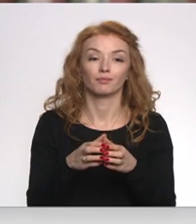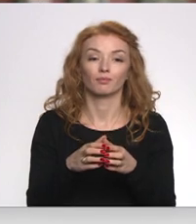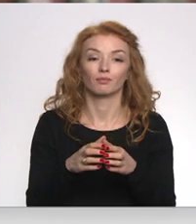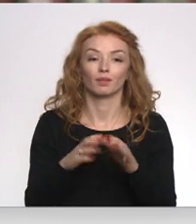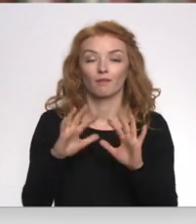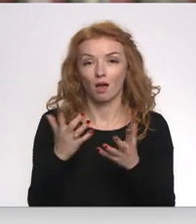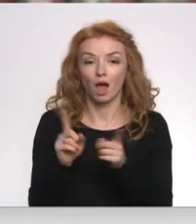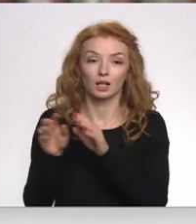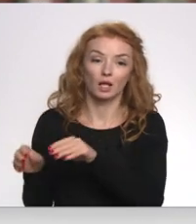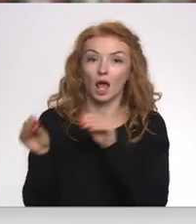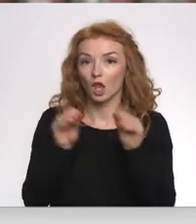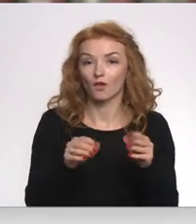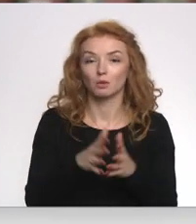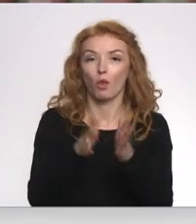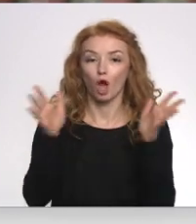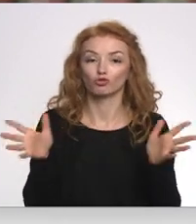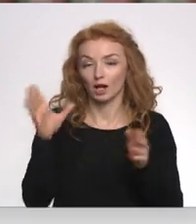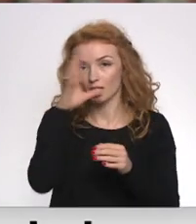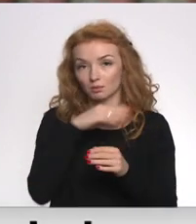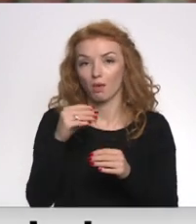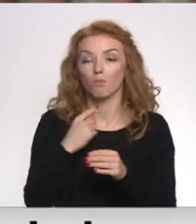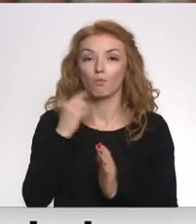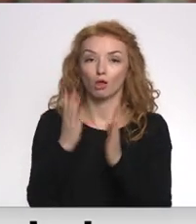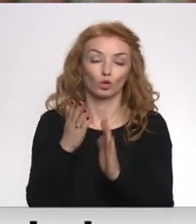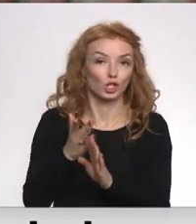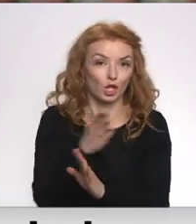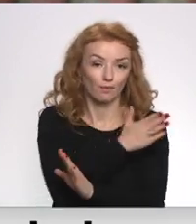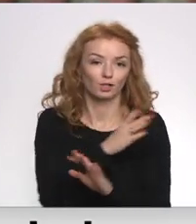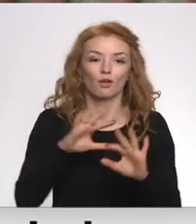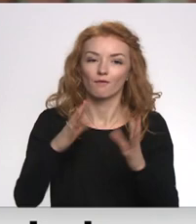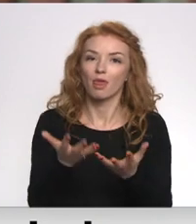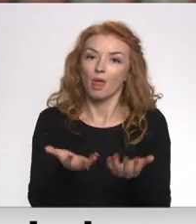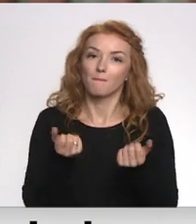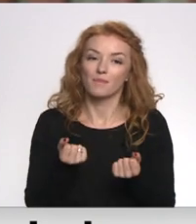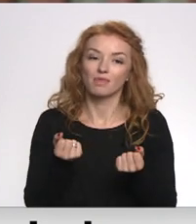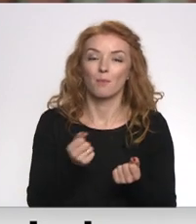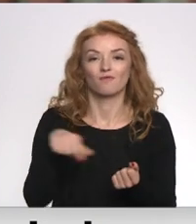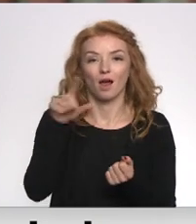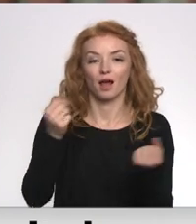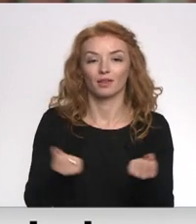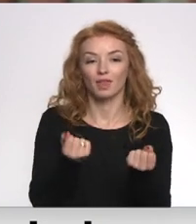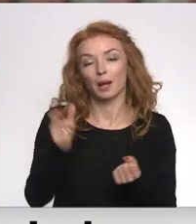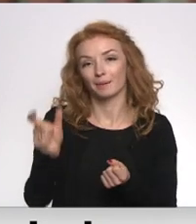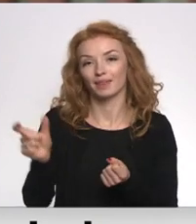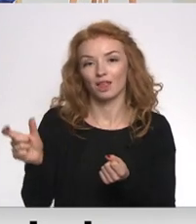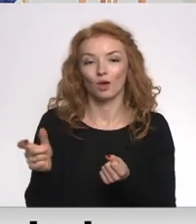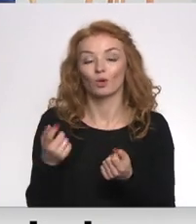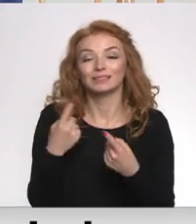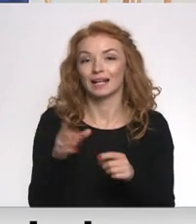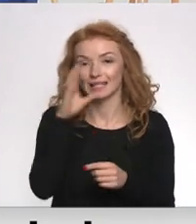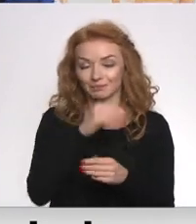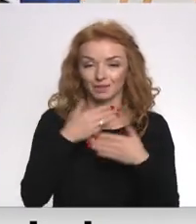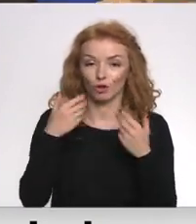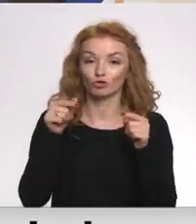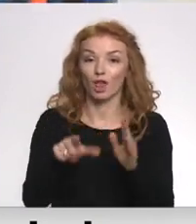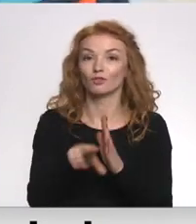vai nu jāievieš plašākas iespējas nobalsot iepriekš, vai nu jāpieņem vairāk darbinieki. Nu, 3 iespējas, vairāk jau nav.